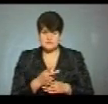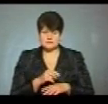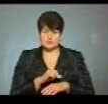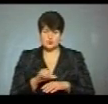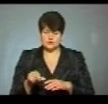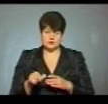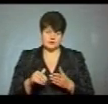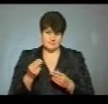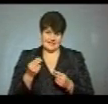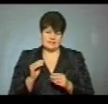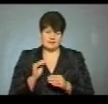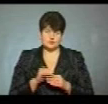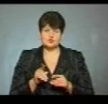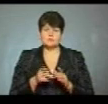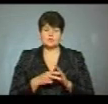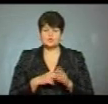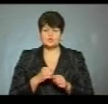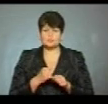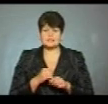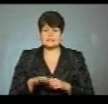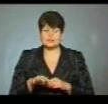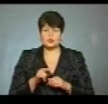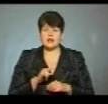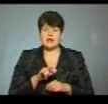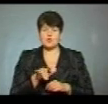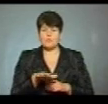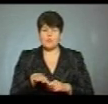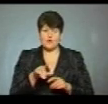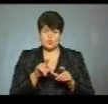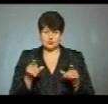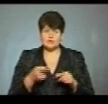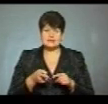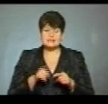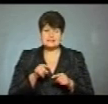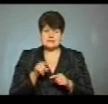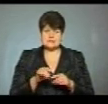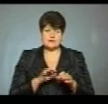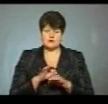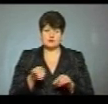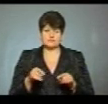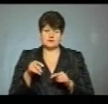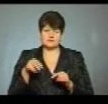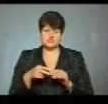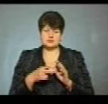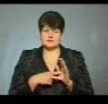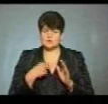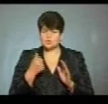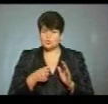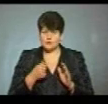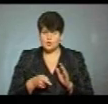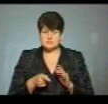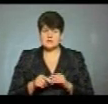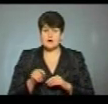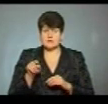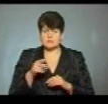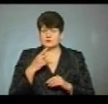інвесторам, що планують зробити на території аеропорту. За його словами, цей проєкт реконструкції аеропорту створили у 2017 році, а